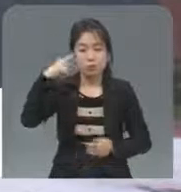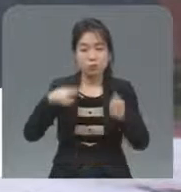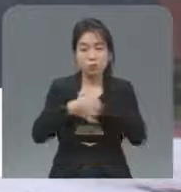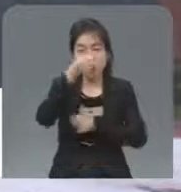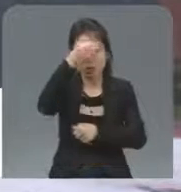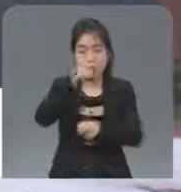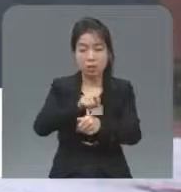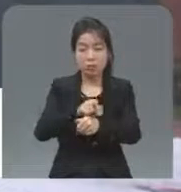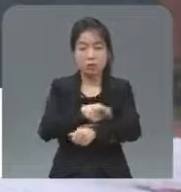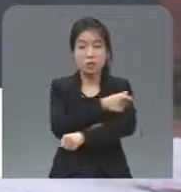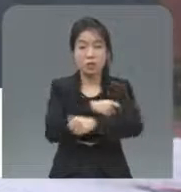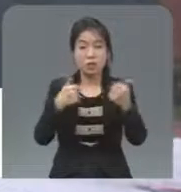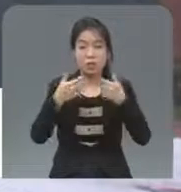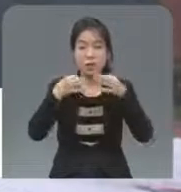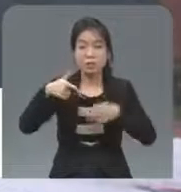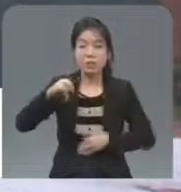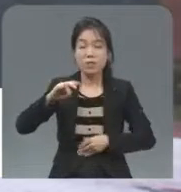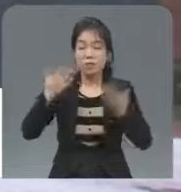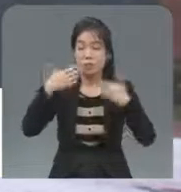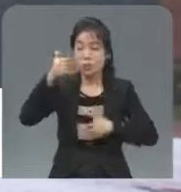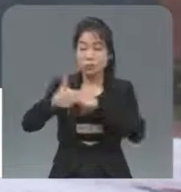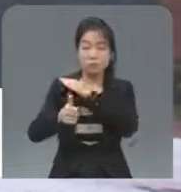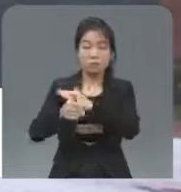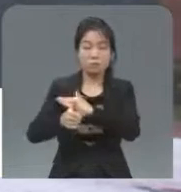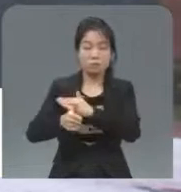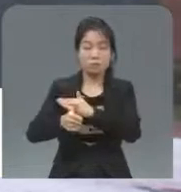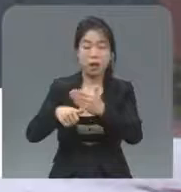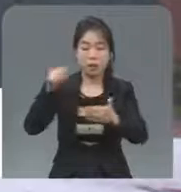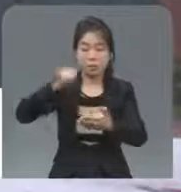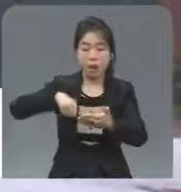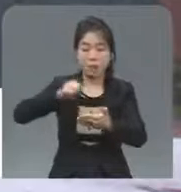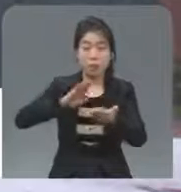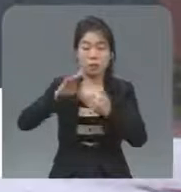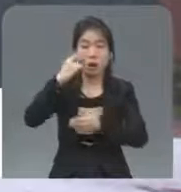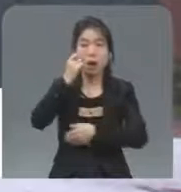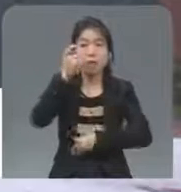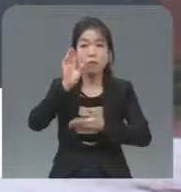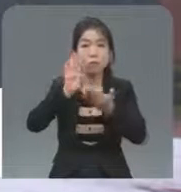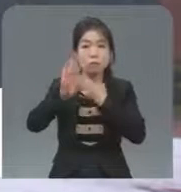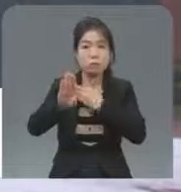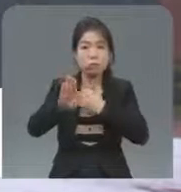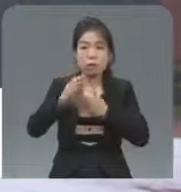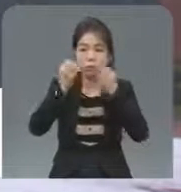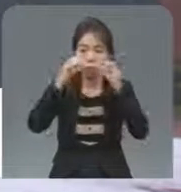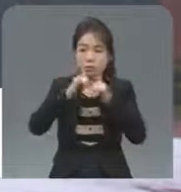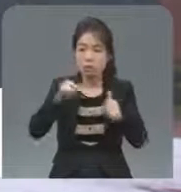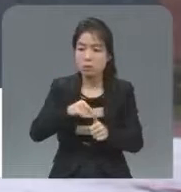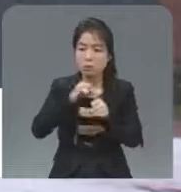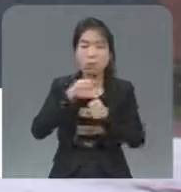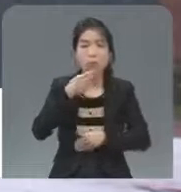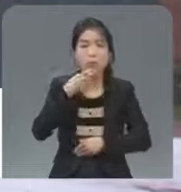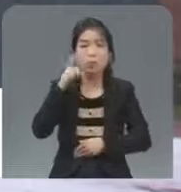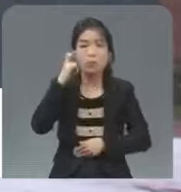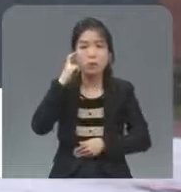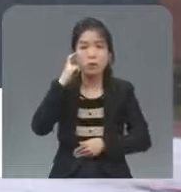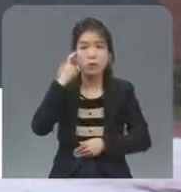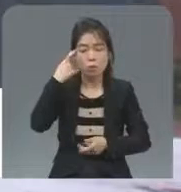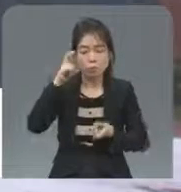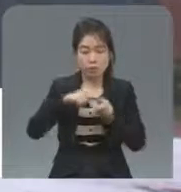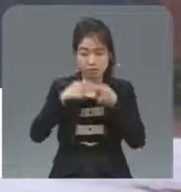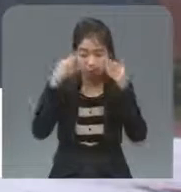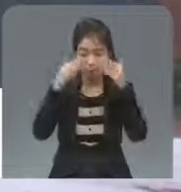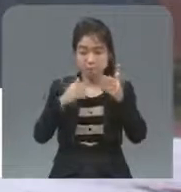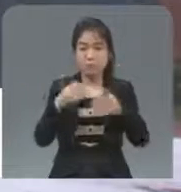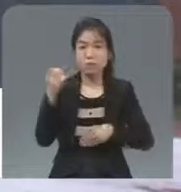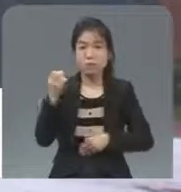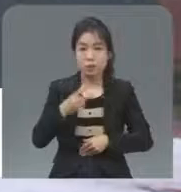광주과학기술원 이사회가 김기선 총장을 해임 의결한 지 한 달이 지나도록 후임 인선 절차를 하지 않고 있습니다. 그 이유가 무엇인지 관심이 쏠리고